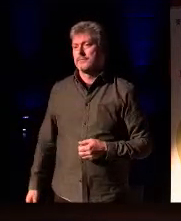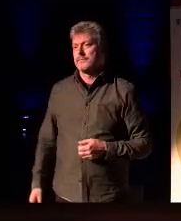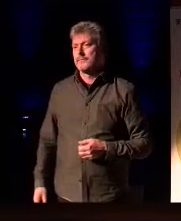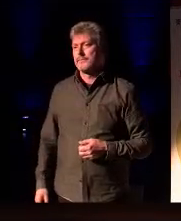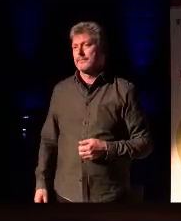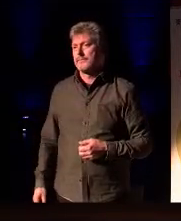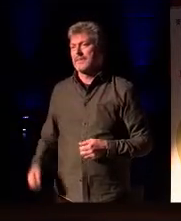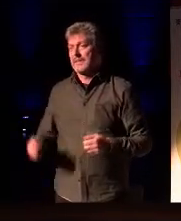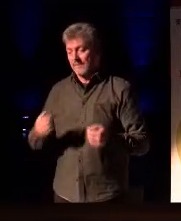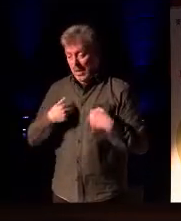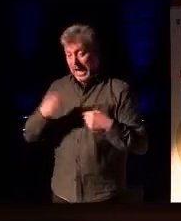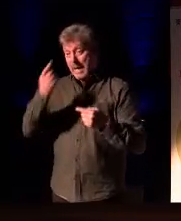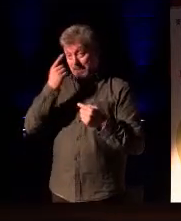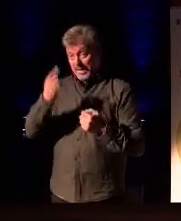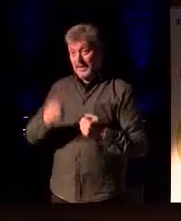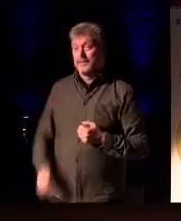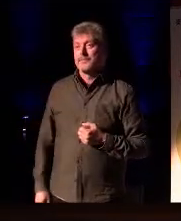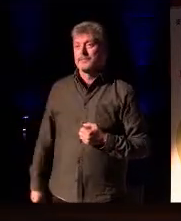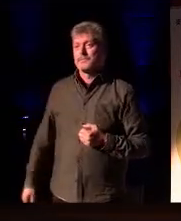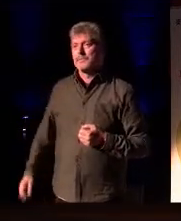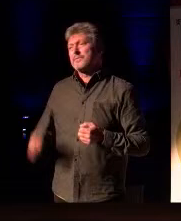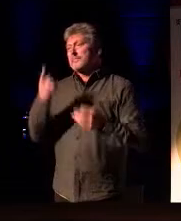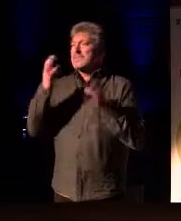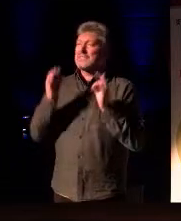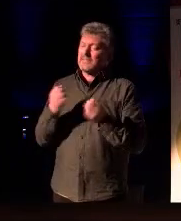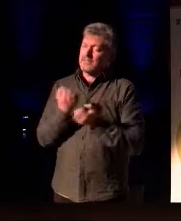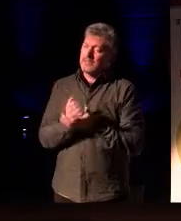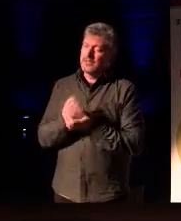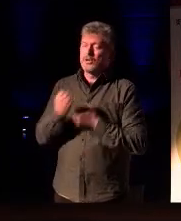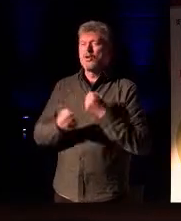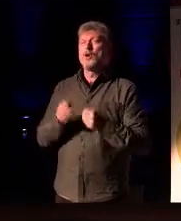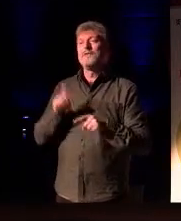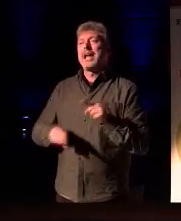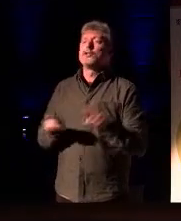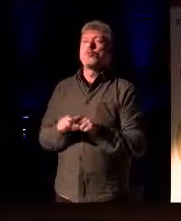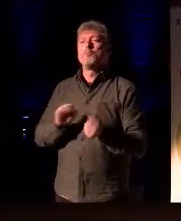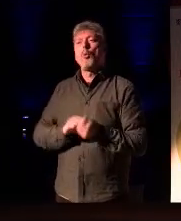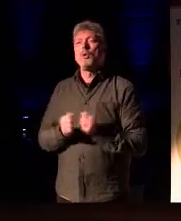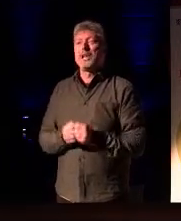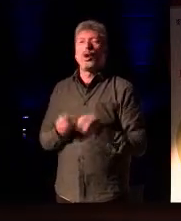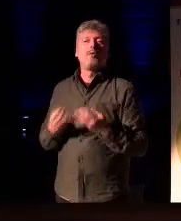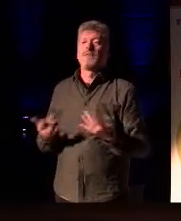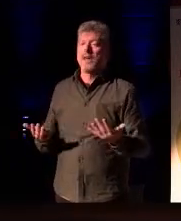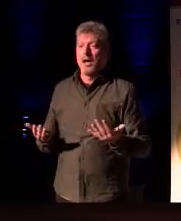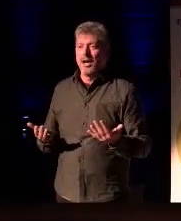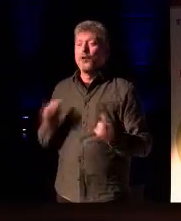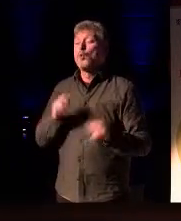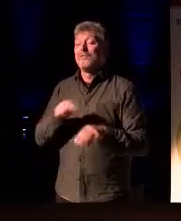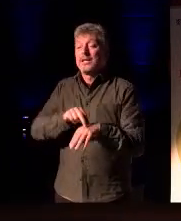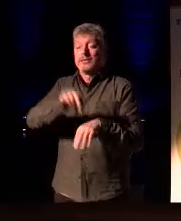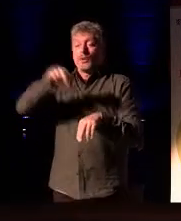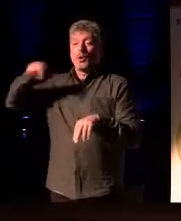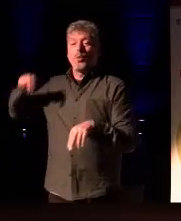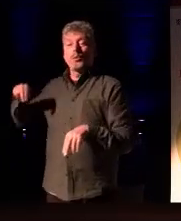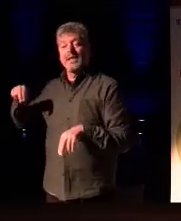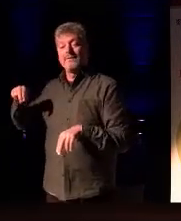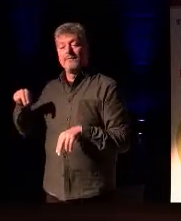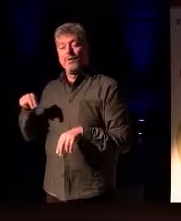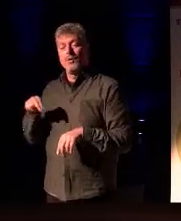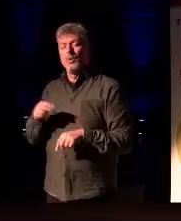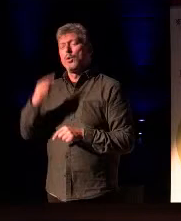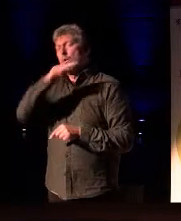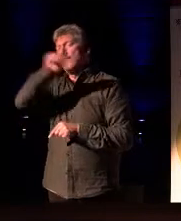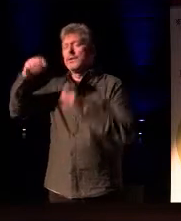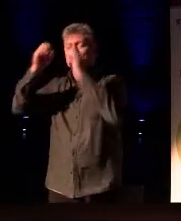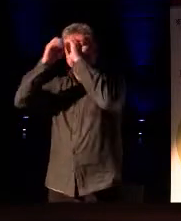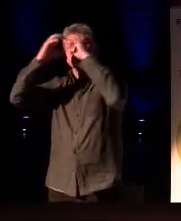For jeg mener jo at en av de tingene vi kanskje gjør feil som politikere ofte, det at vi står utenifra. Og så tenker vi